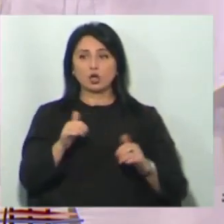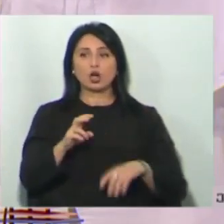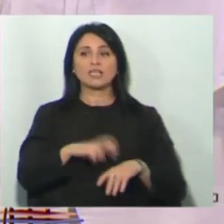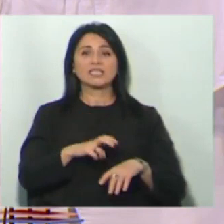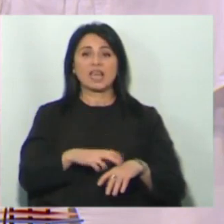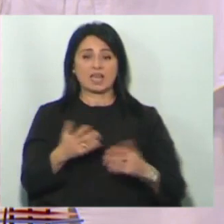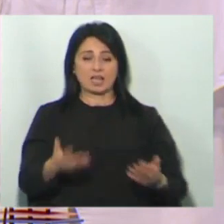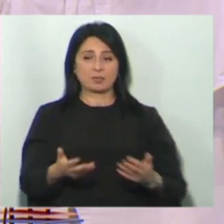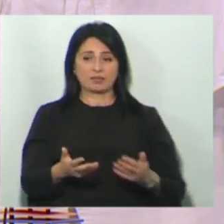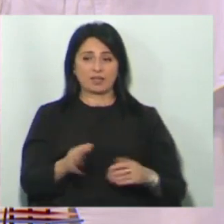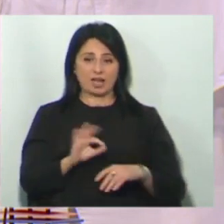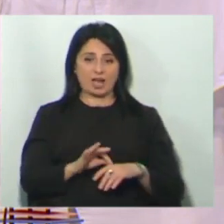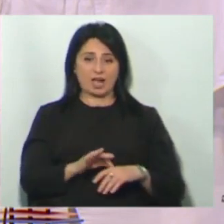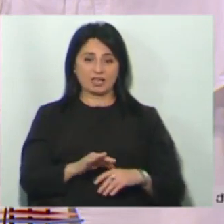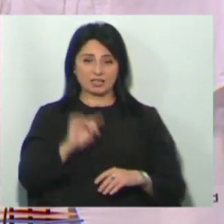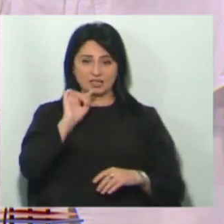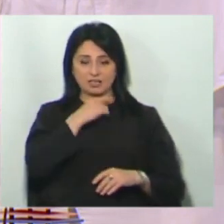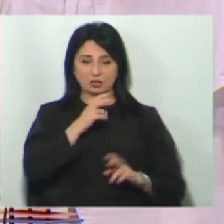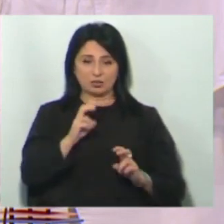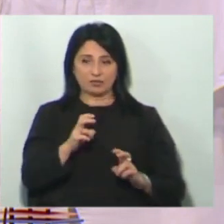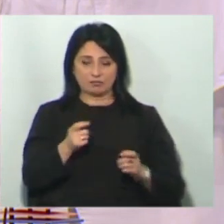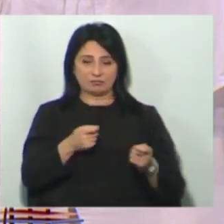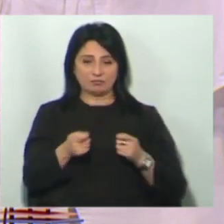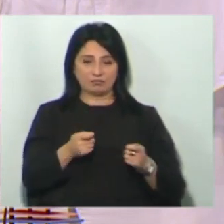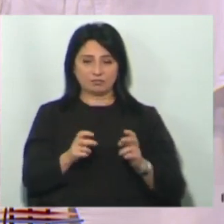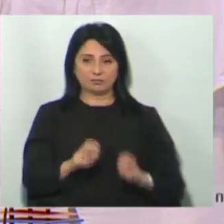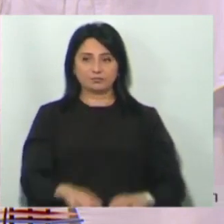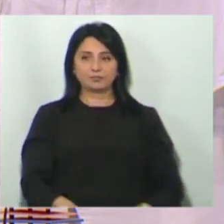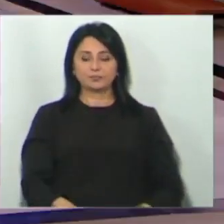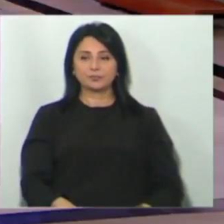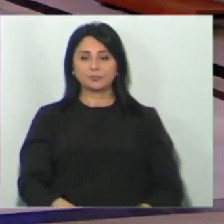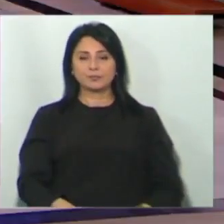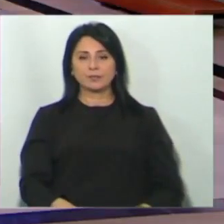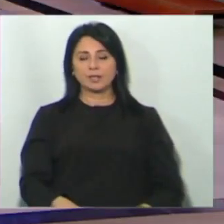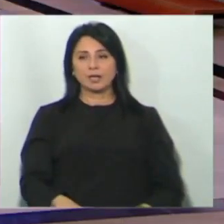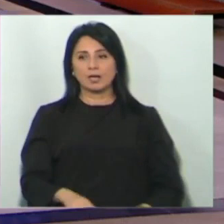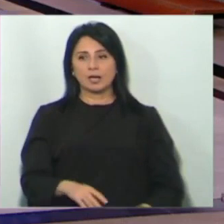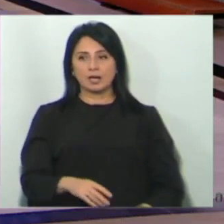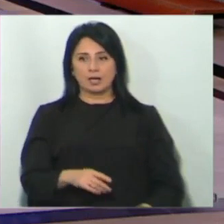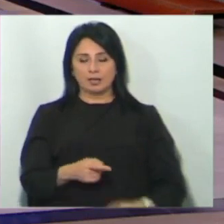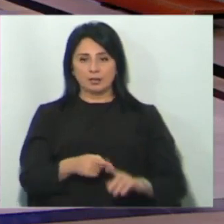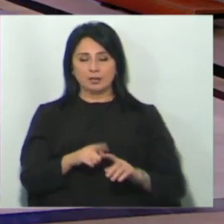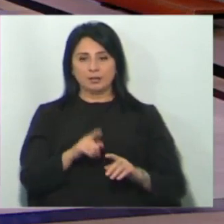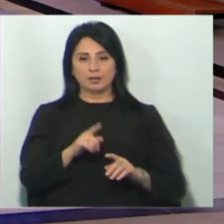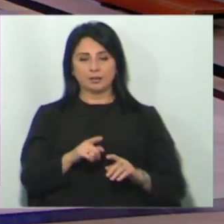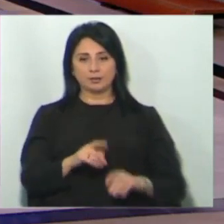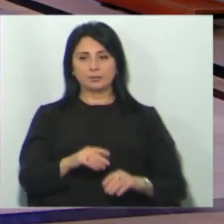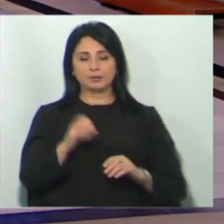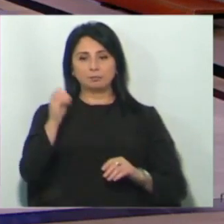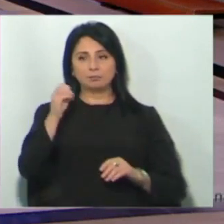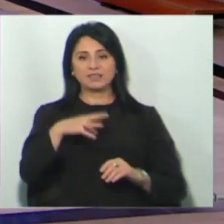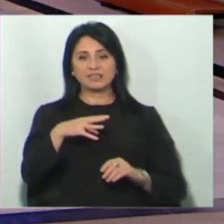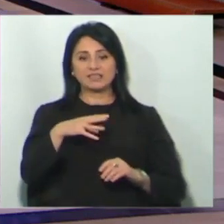ექიმი დერმატოლოგი, კანის დაზოგვის თვალსაზრისით და კანზე. იცით, აი ის რუჯი და